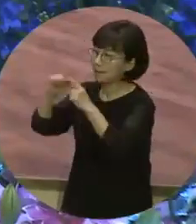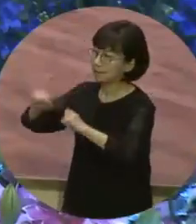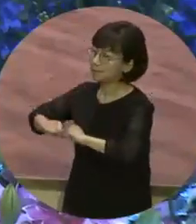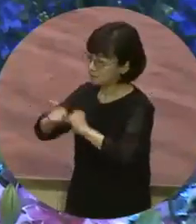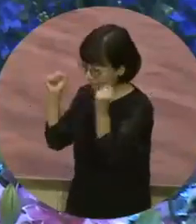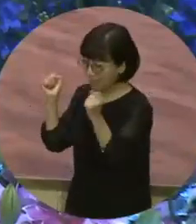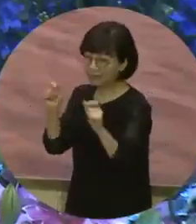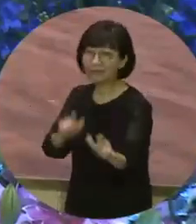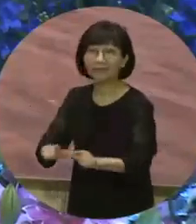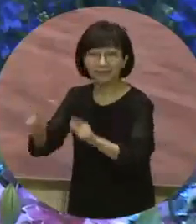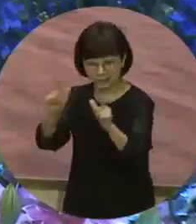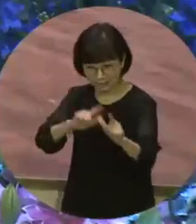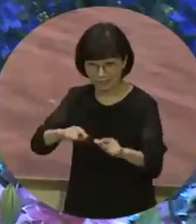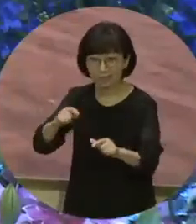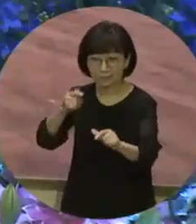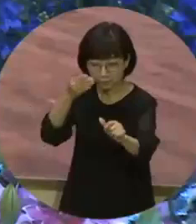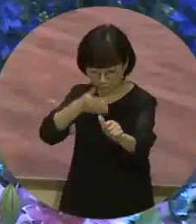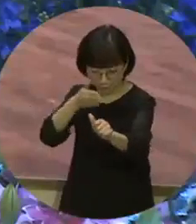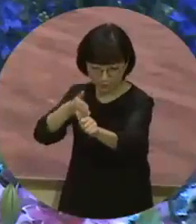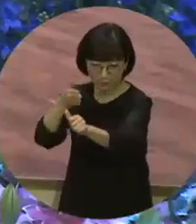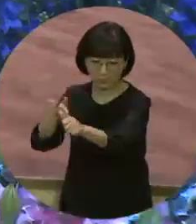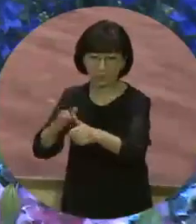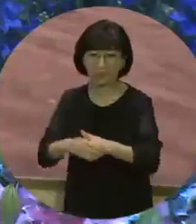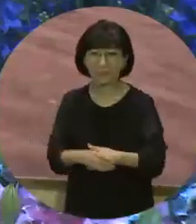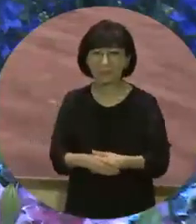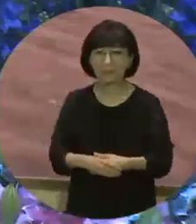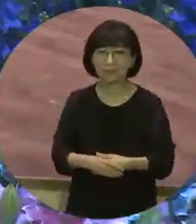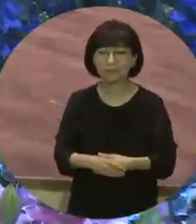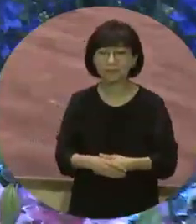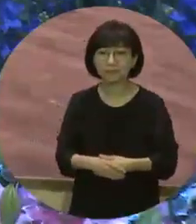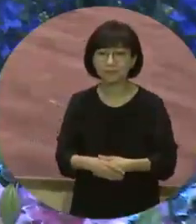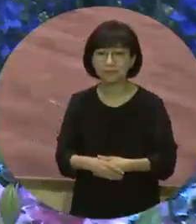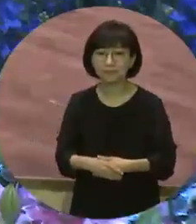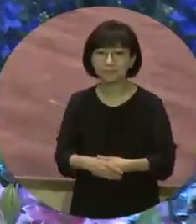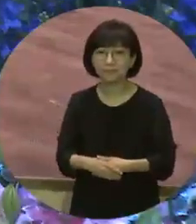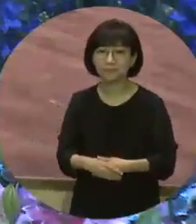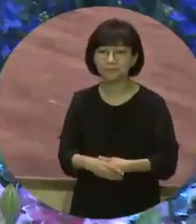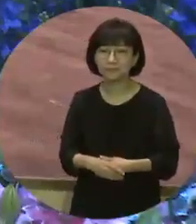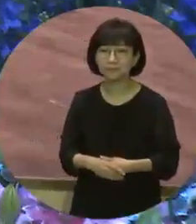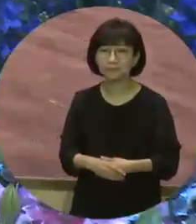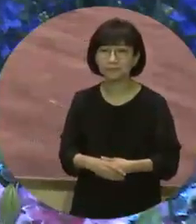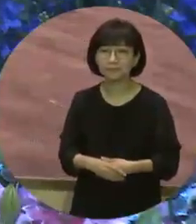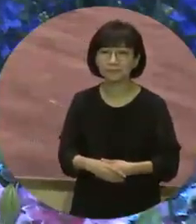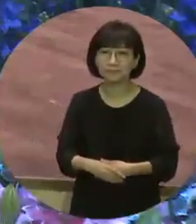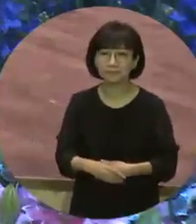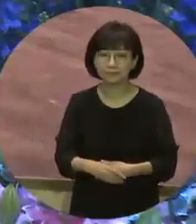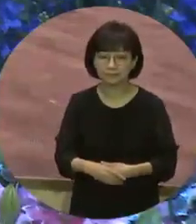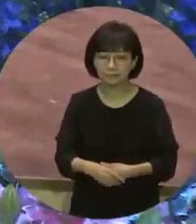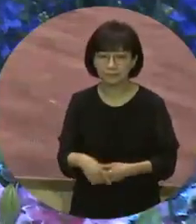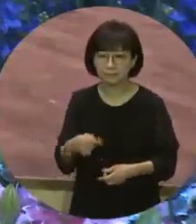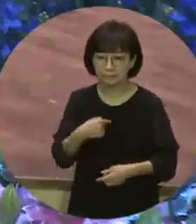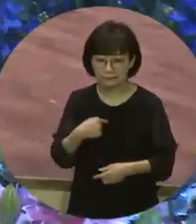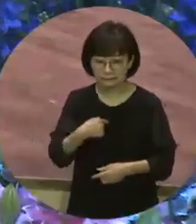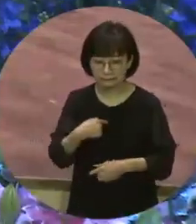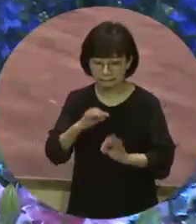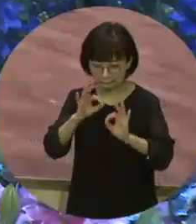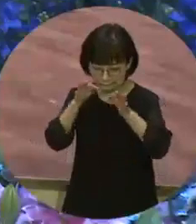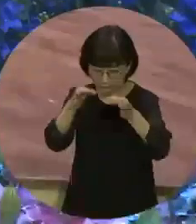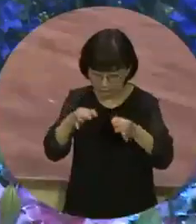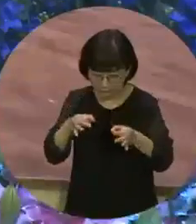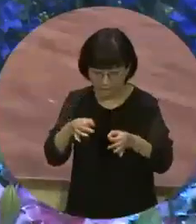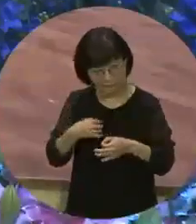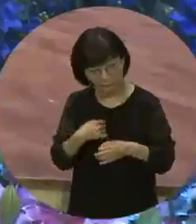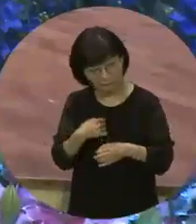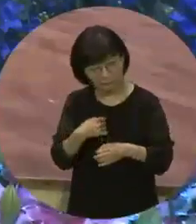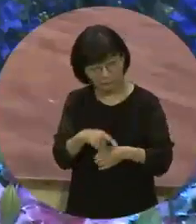말씀에 의지하여 내가 내 생각할 때는 내 지금 상황 볼 때는 이렇게 한 것이